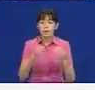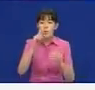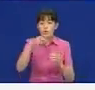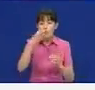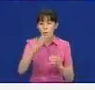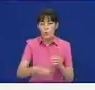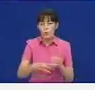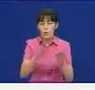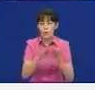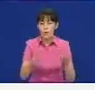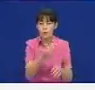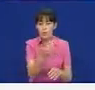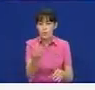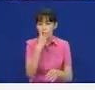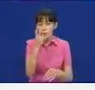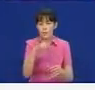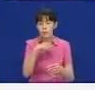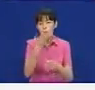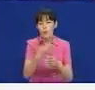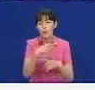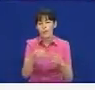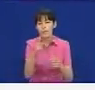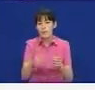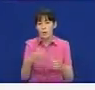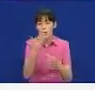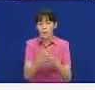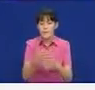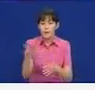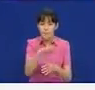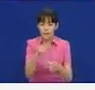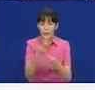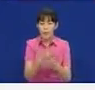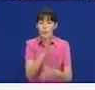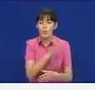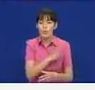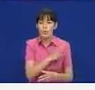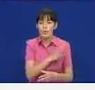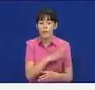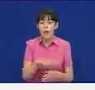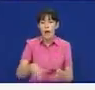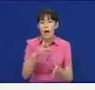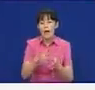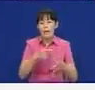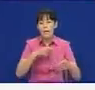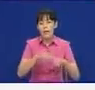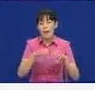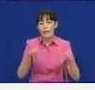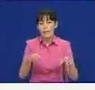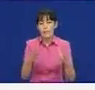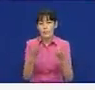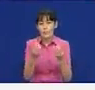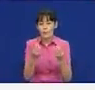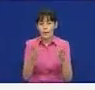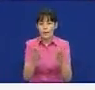қазір өздеріңізде көріп отырсыздар, демеушілер тарапынан барлығына көмек бердік 130 балаға, қала әкімінің тарапынан. Сонымен